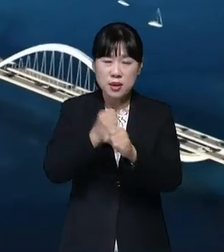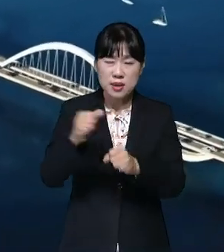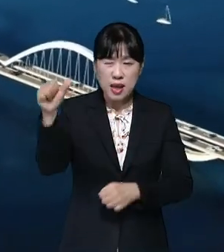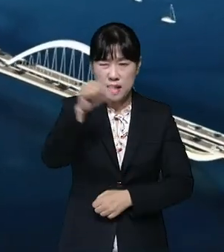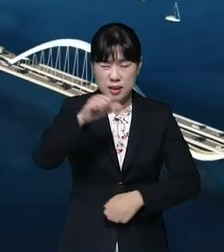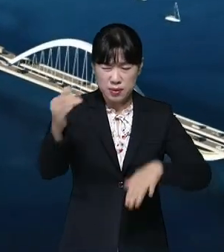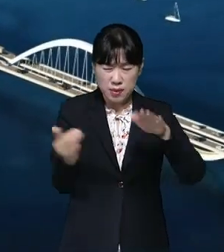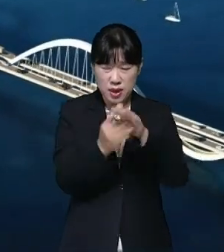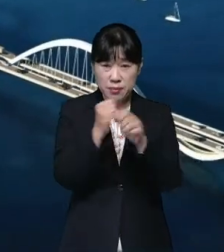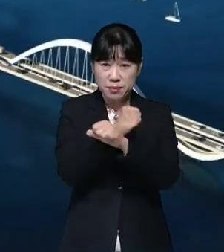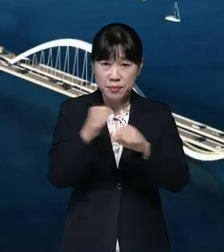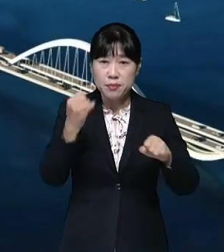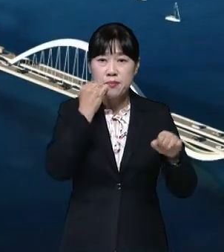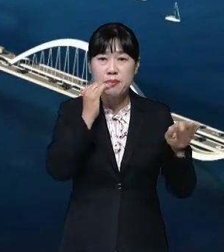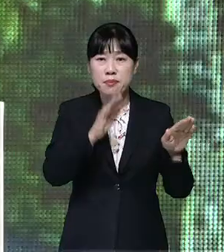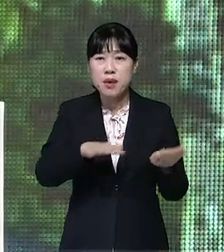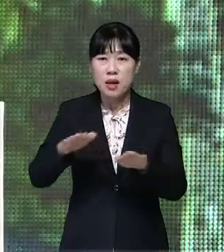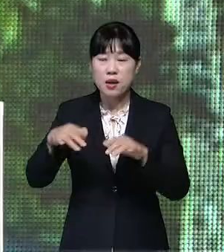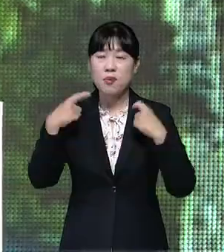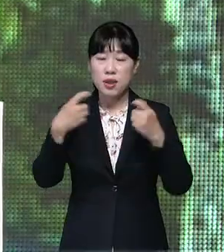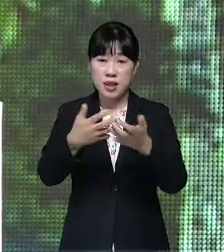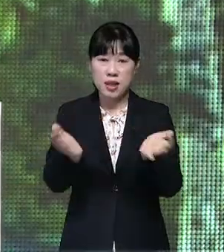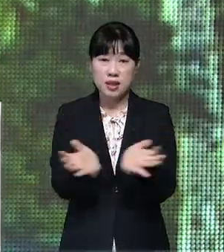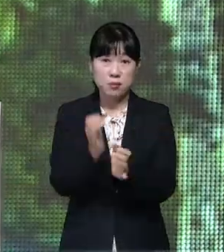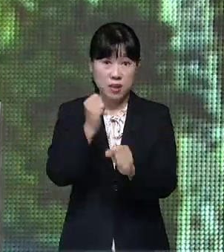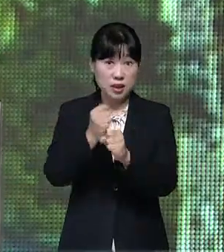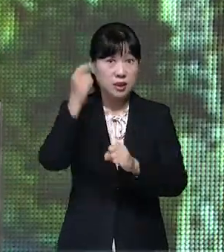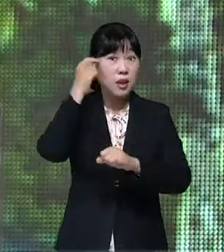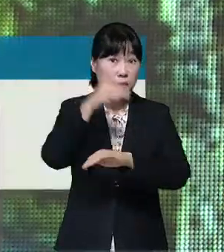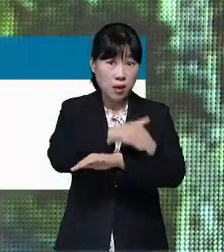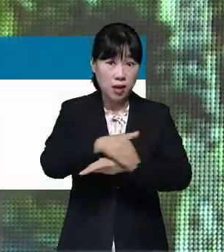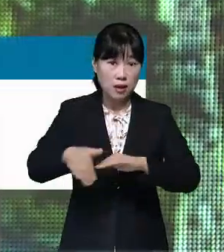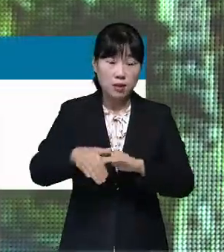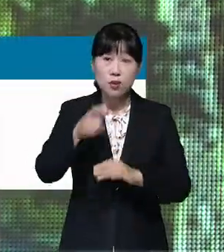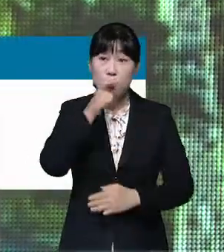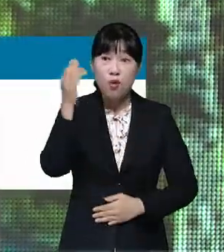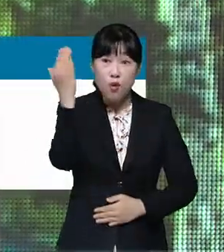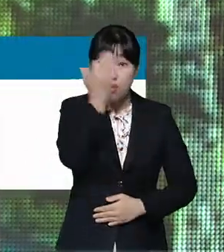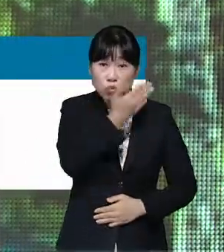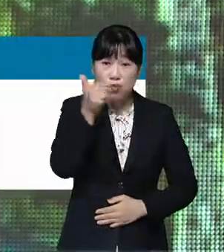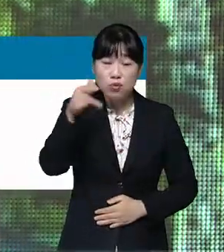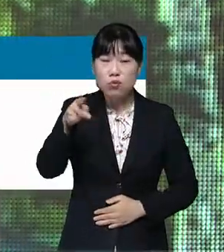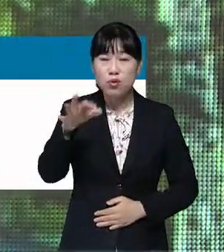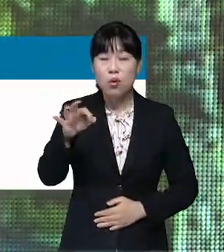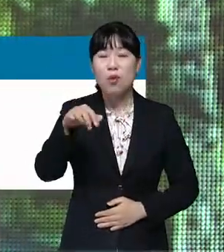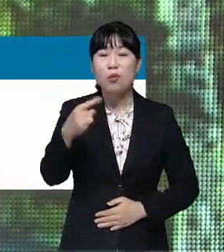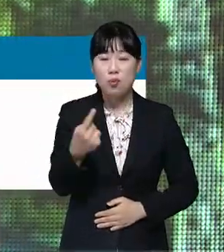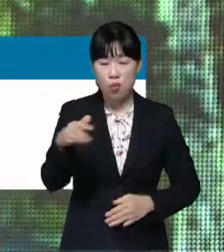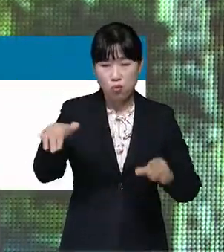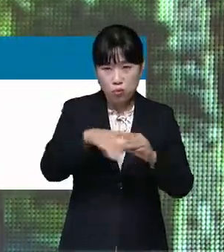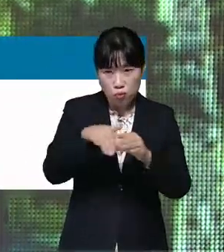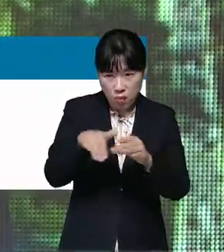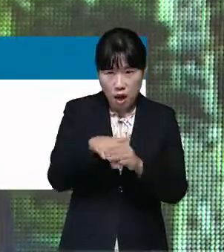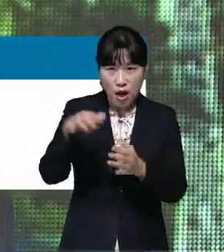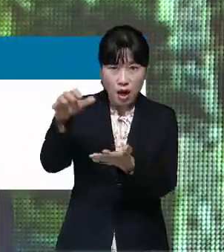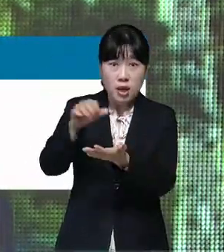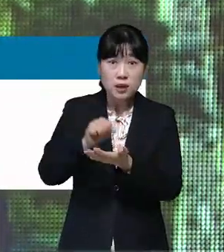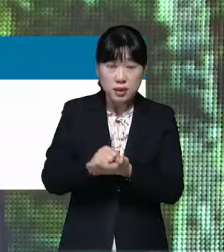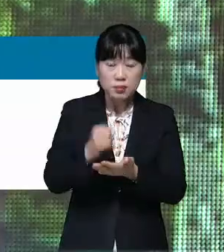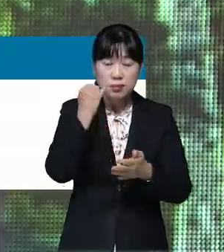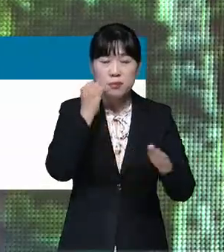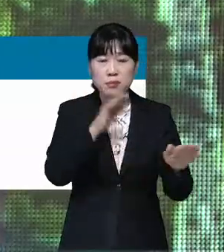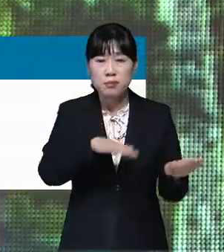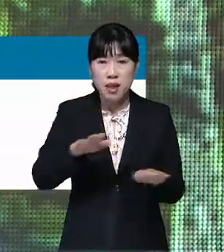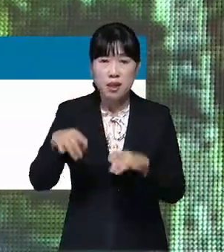단지를 조성한다는 구상이었습니다. 미래셋이 여기 여수 경도에 문화를 간직한 해양 관광